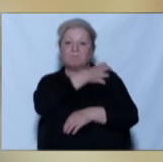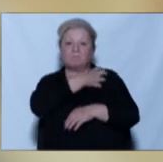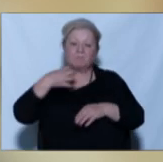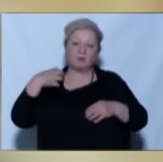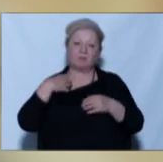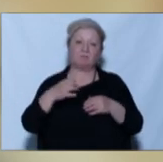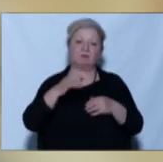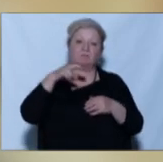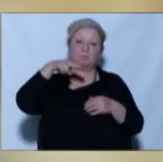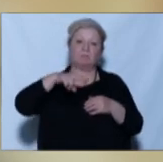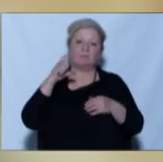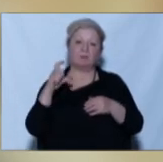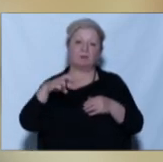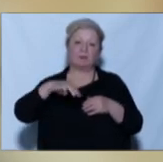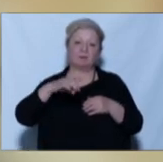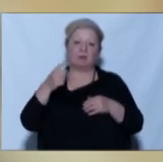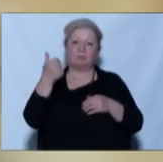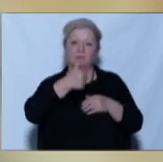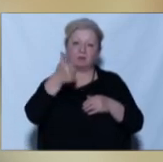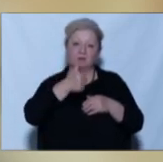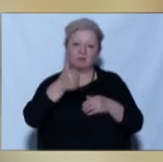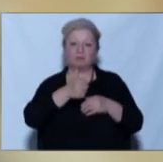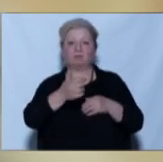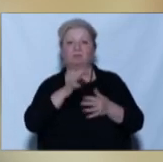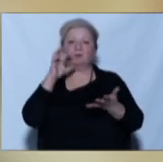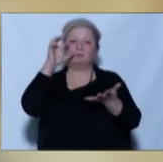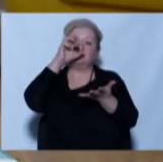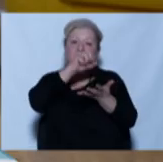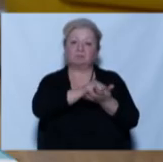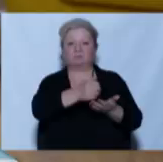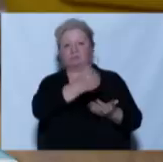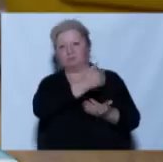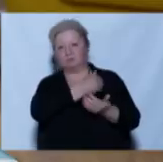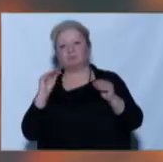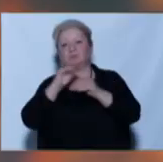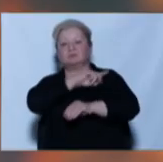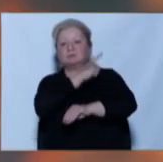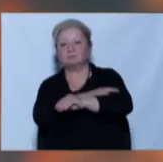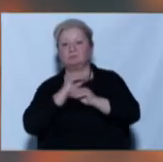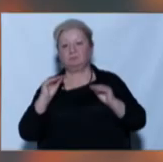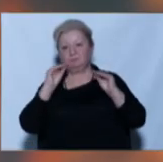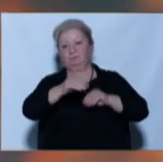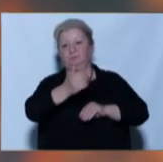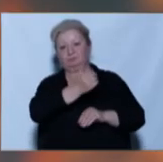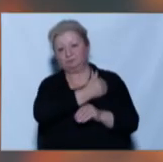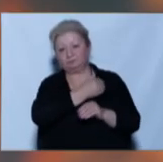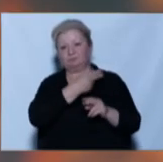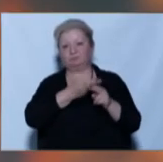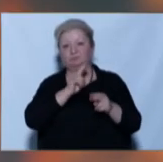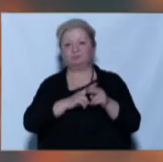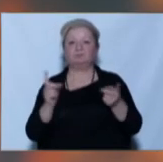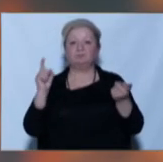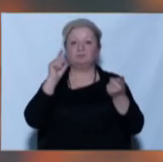კავკასიის დახმარებით ირანზე საკუთარი პოლიტიკური გავლენის გაფართოვება და ამისთვის დაუკავშირდა ის ქართლის მაშინდელ მეფეს ვახტანგ